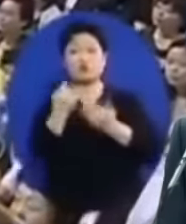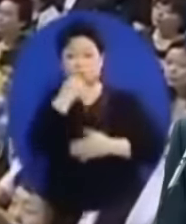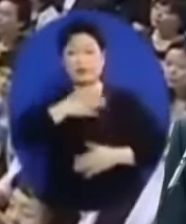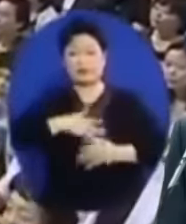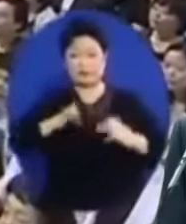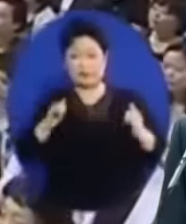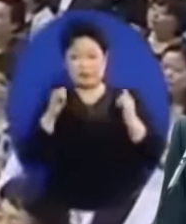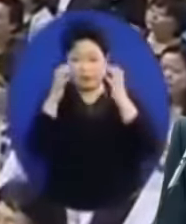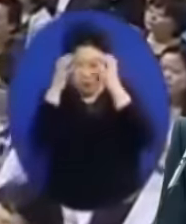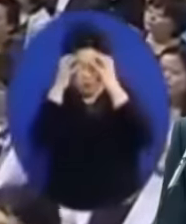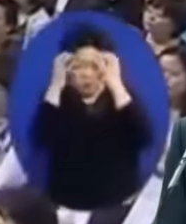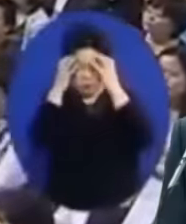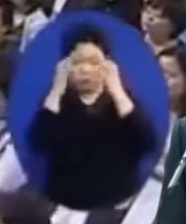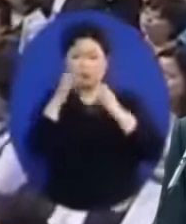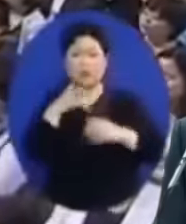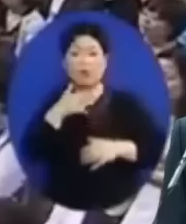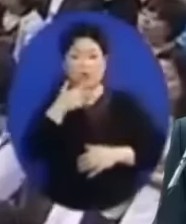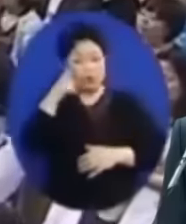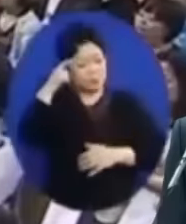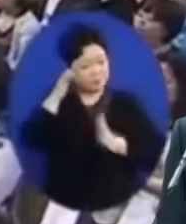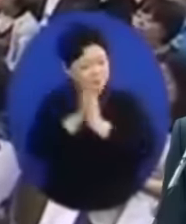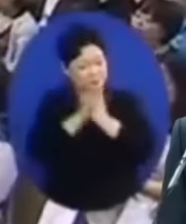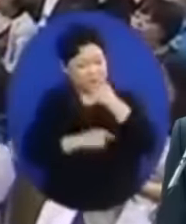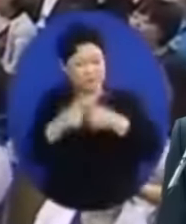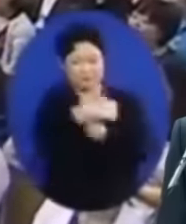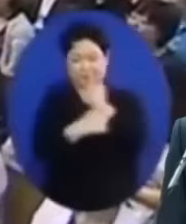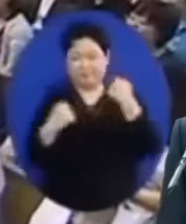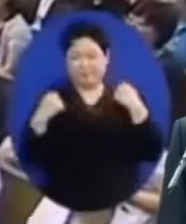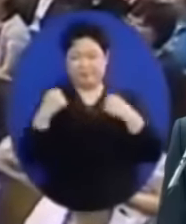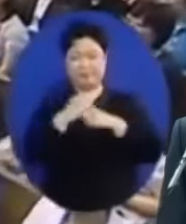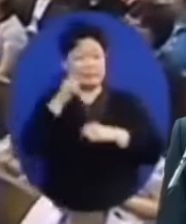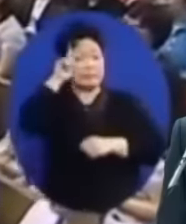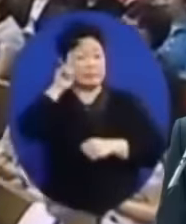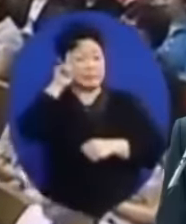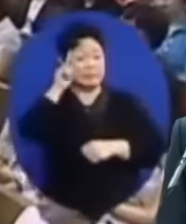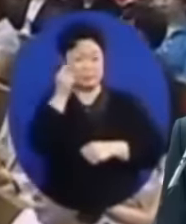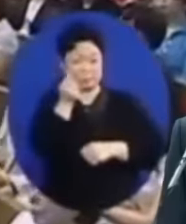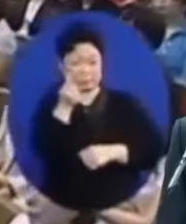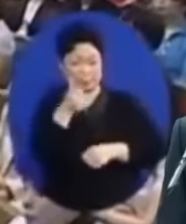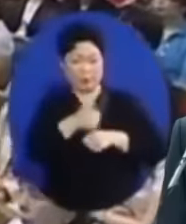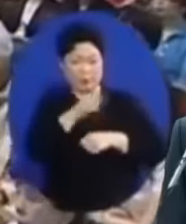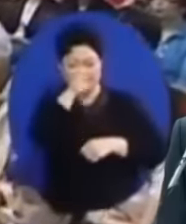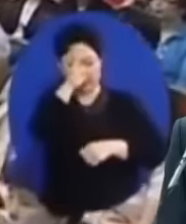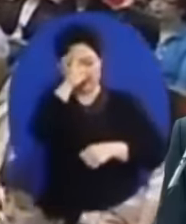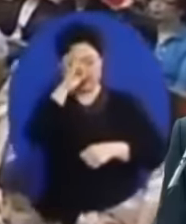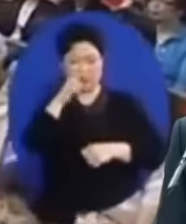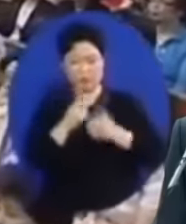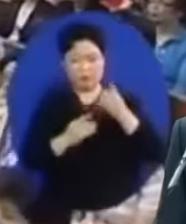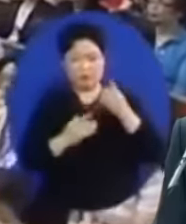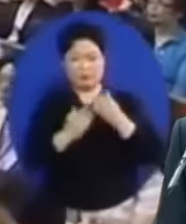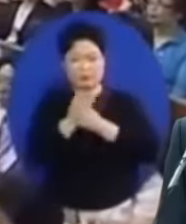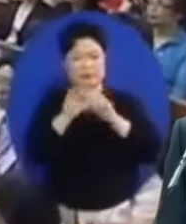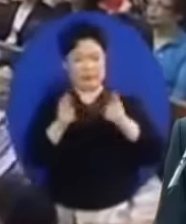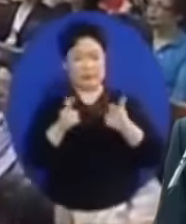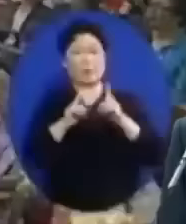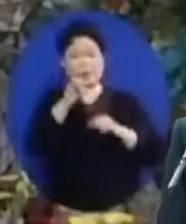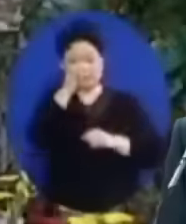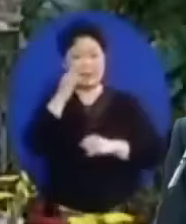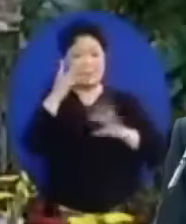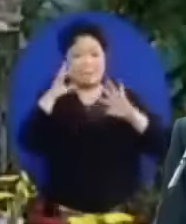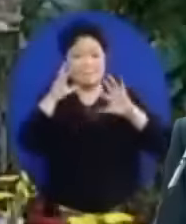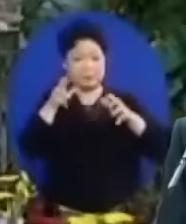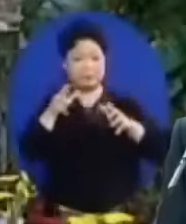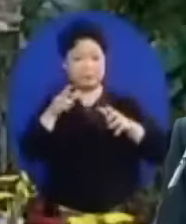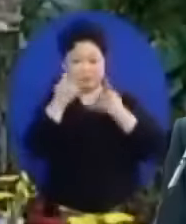고통과 아픔도 적게 느끼고 정신적으로 더 건강하며 스트레스도 적고 질병에도 덜 걸린다는 것입니다. 미국